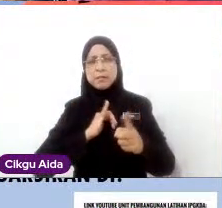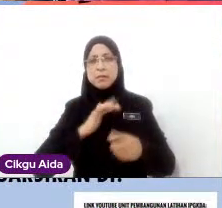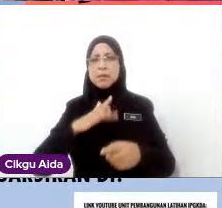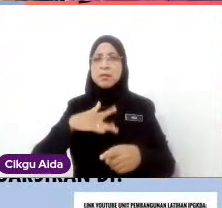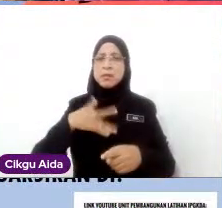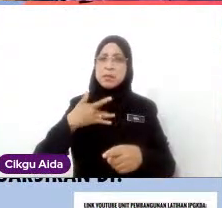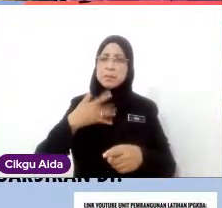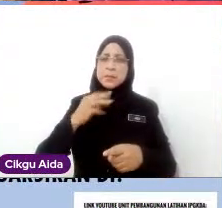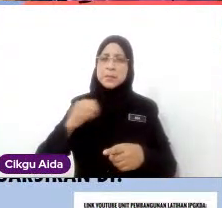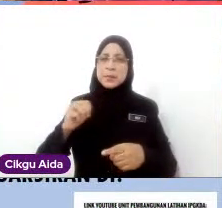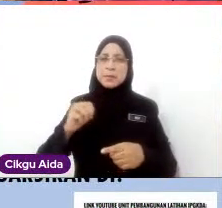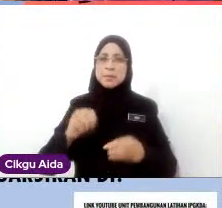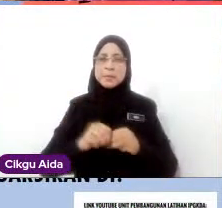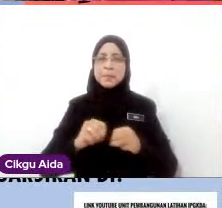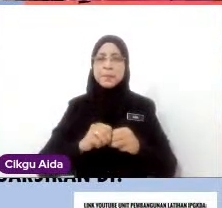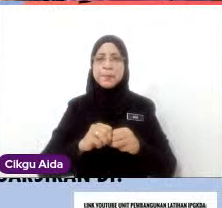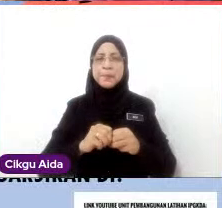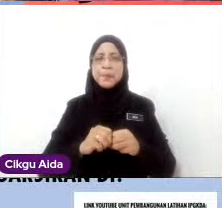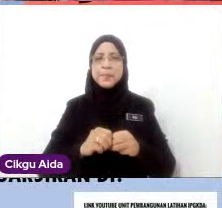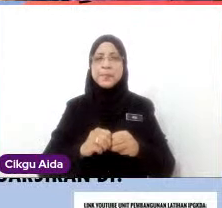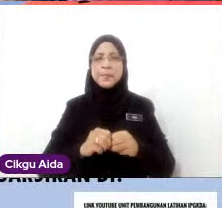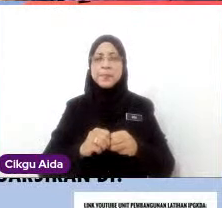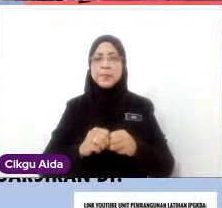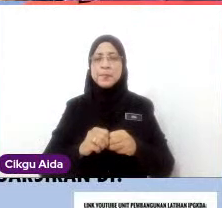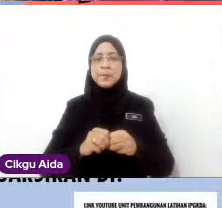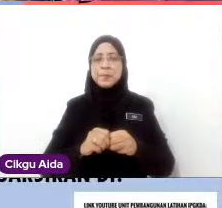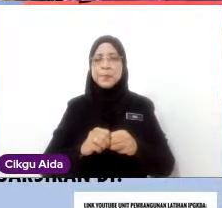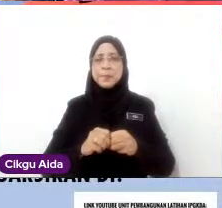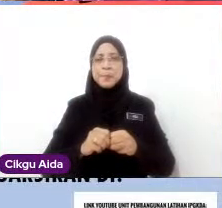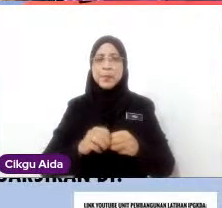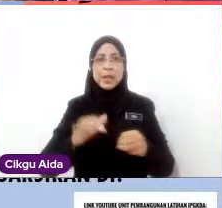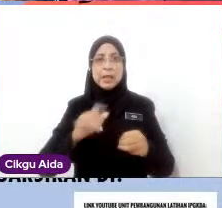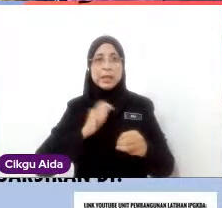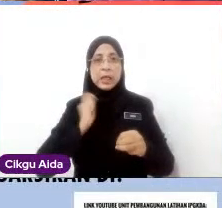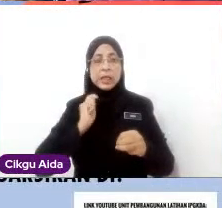Saya macam tengok tadi kan, saya diiktiraf oleh Microsoft, saya diiktiraf oleh Google.